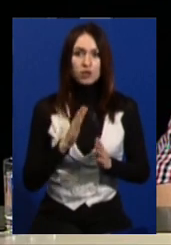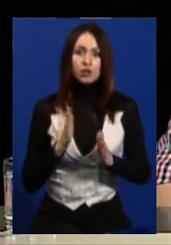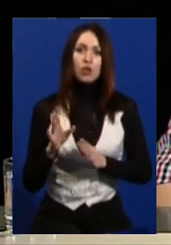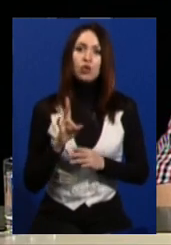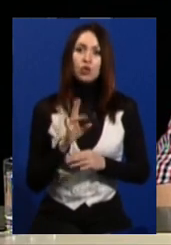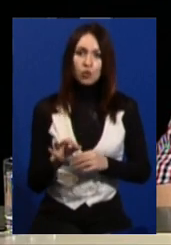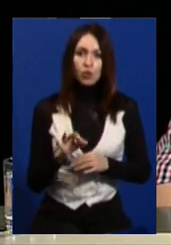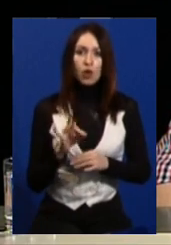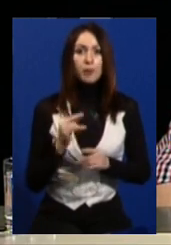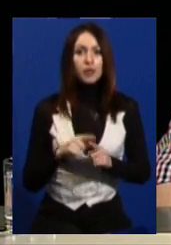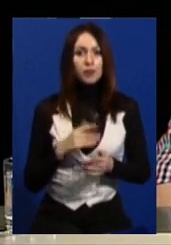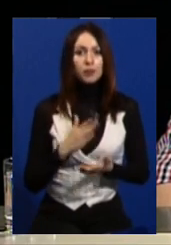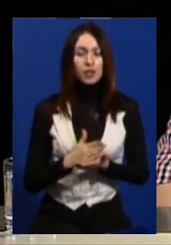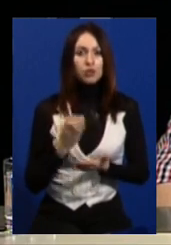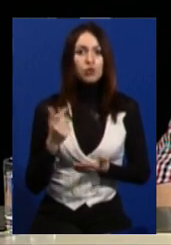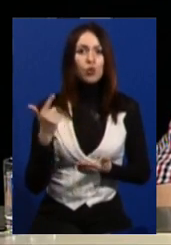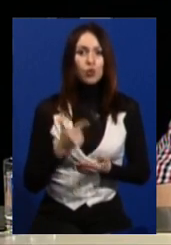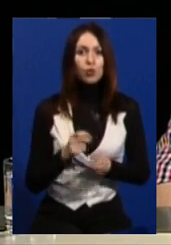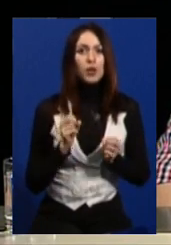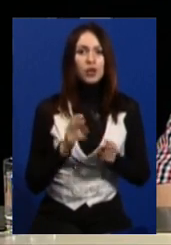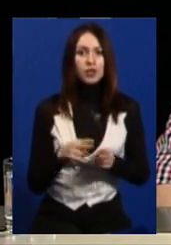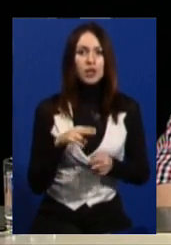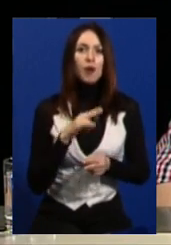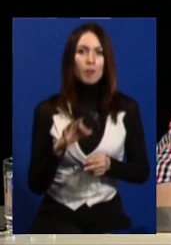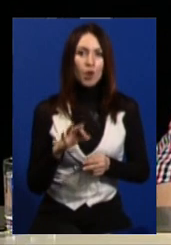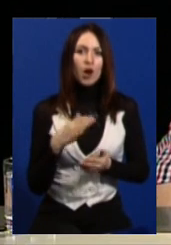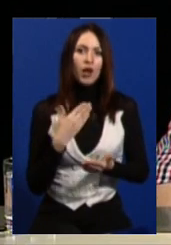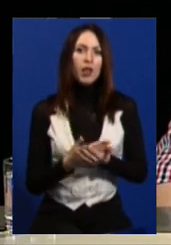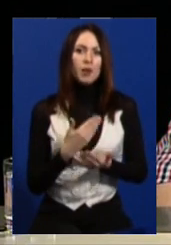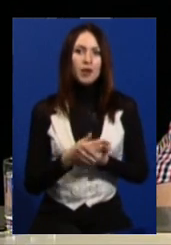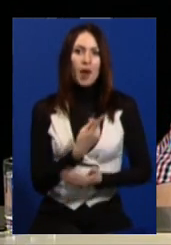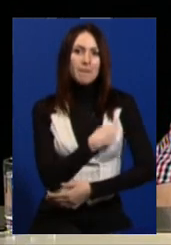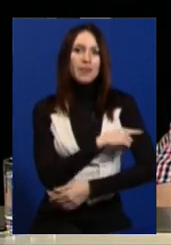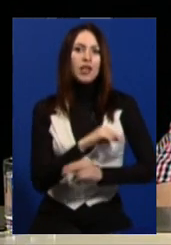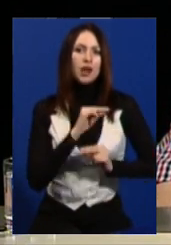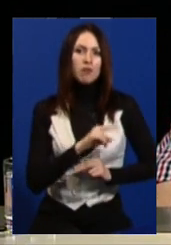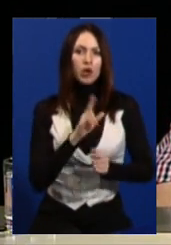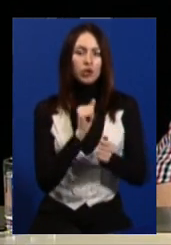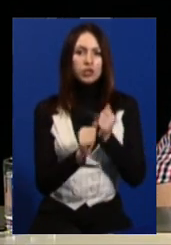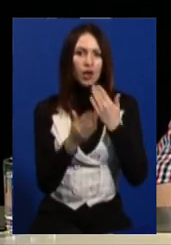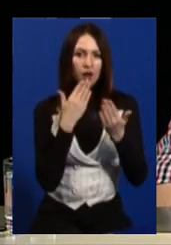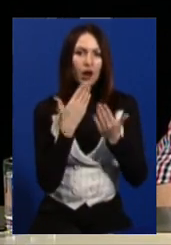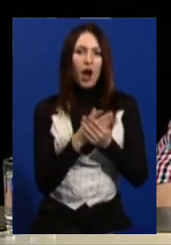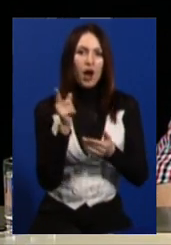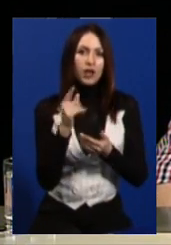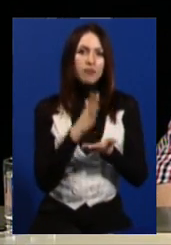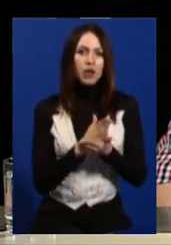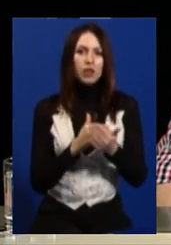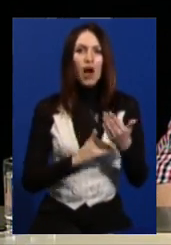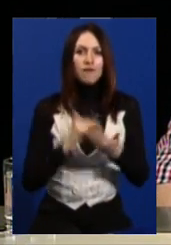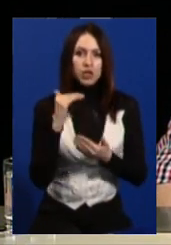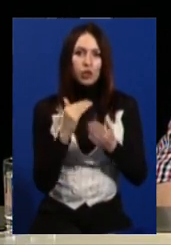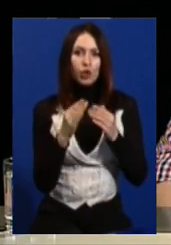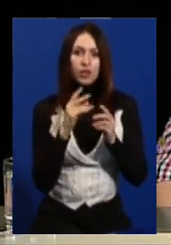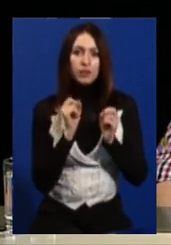Но при этом есть еще группы риска по, например, медработники, те, кто чаще контактирует. Они имеют просто более высокий риск за счет